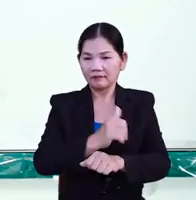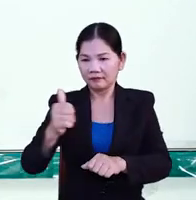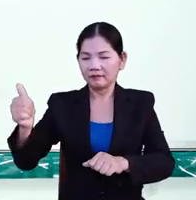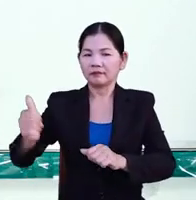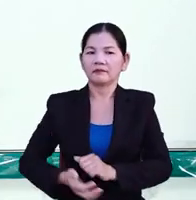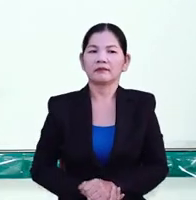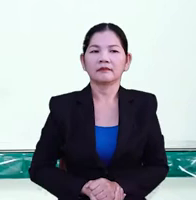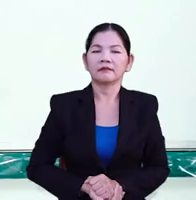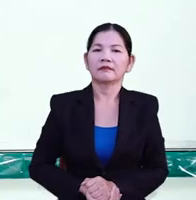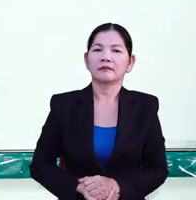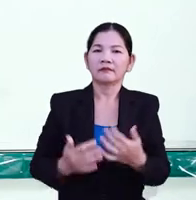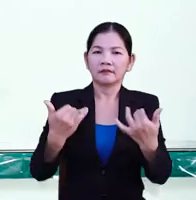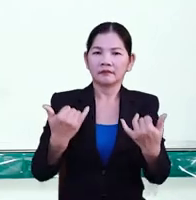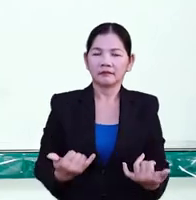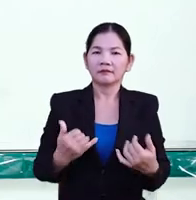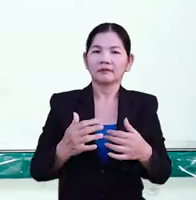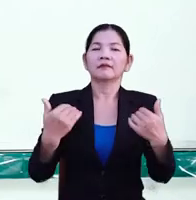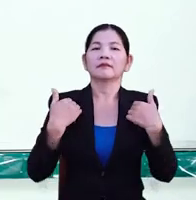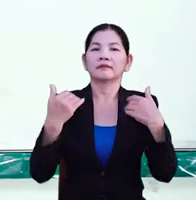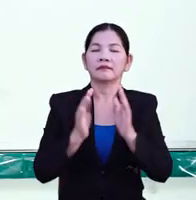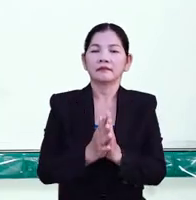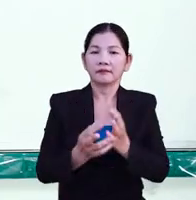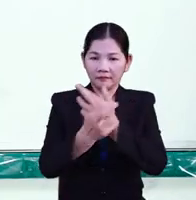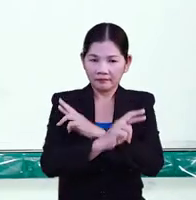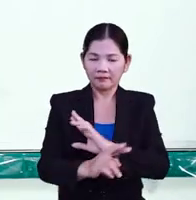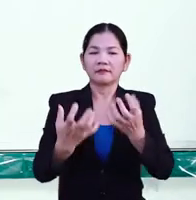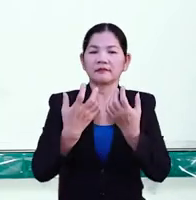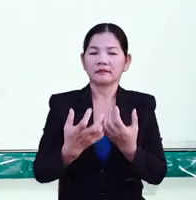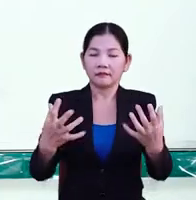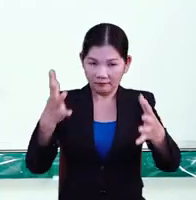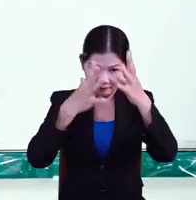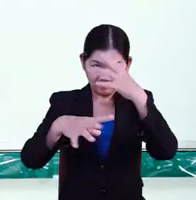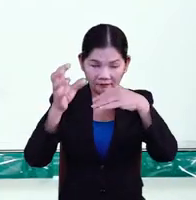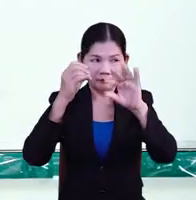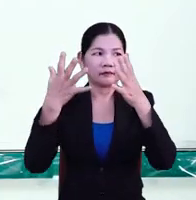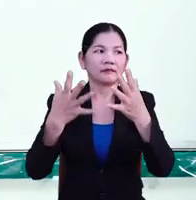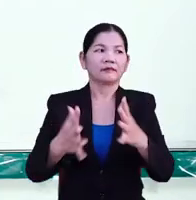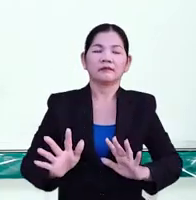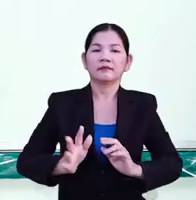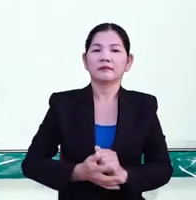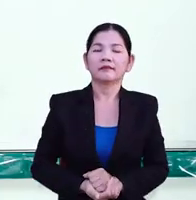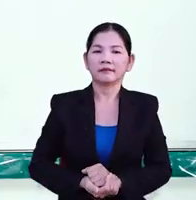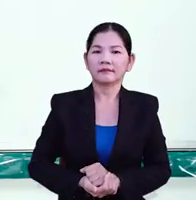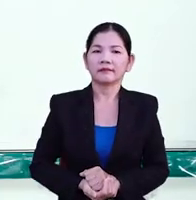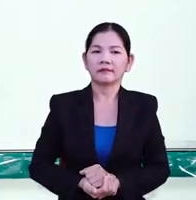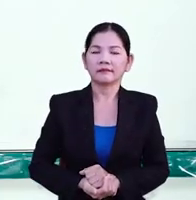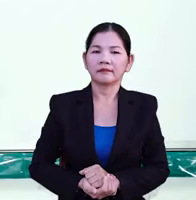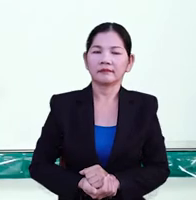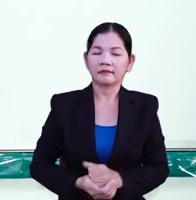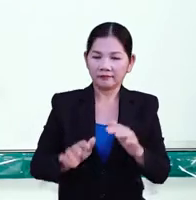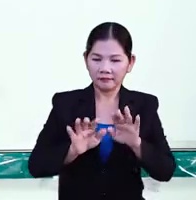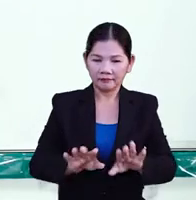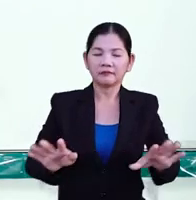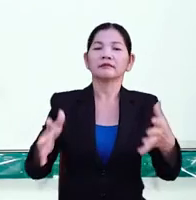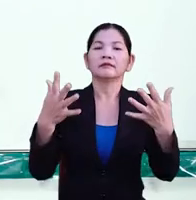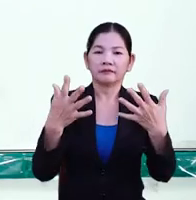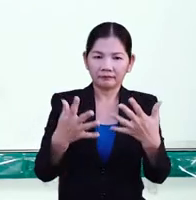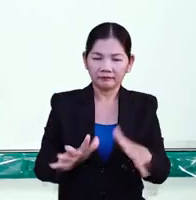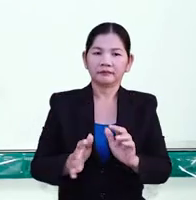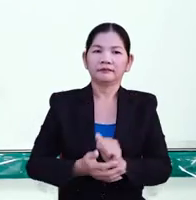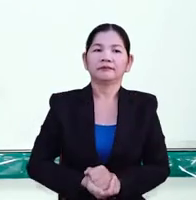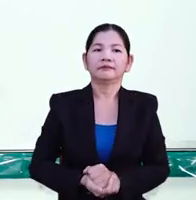ចាហើយឥឡូវនេះតើកូនកូនបានត្រៀមរៀនជាមួយអ្នកគ្រូហើយមែនទេចាកូនត្រៀមហើយណោះ